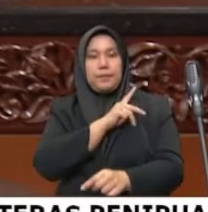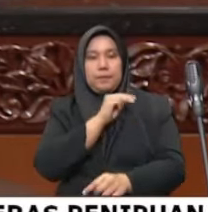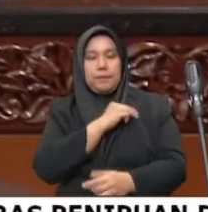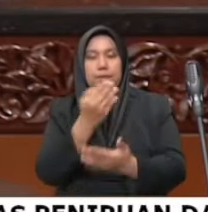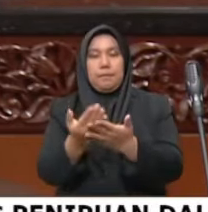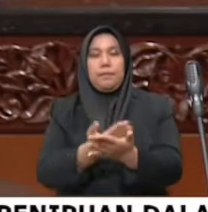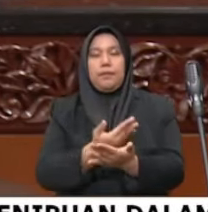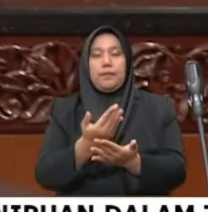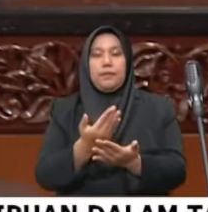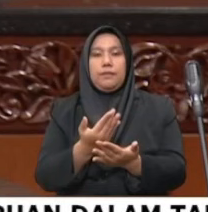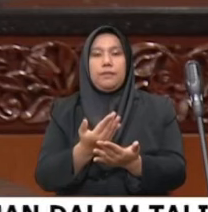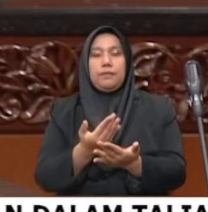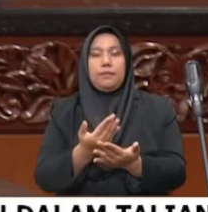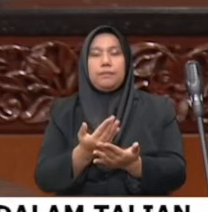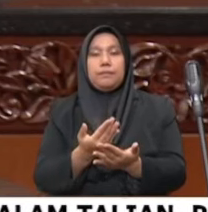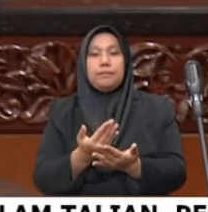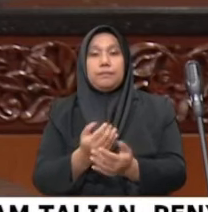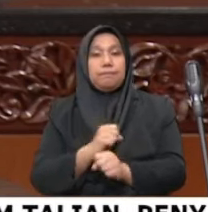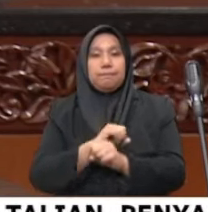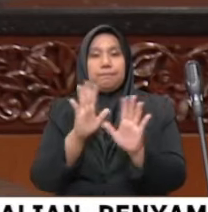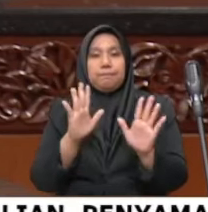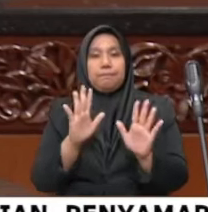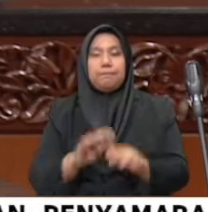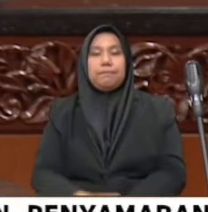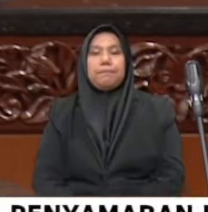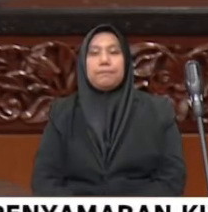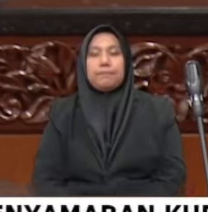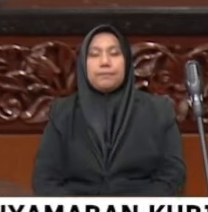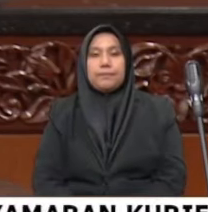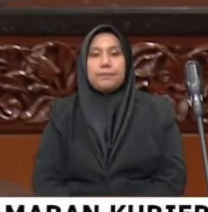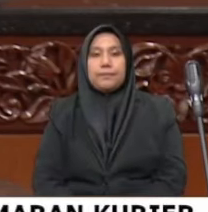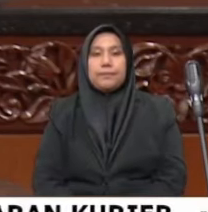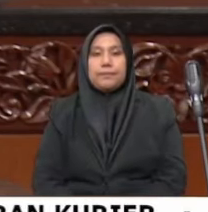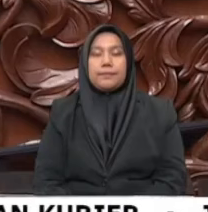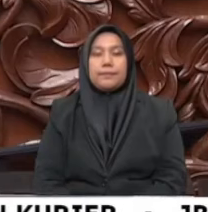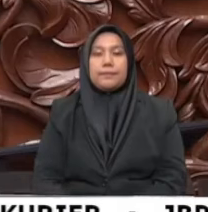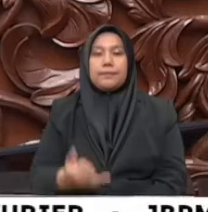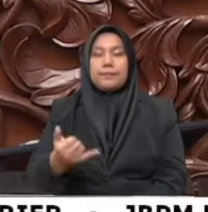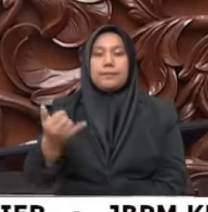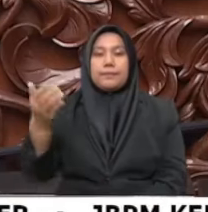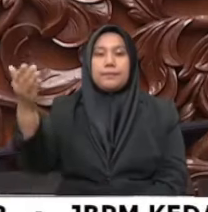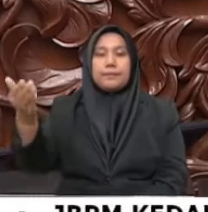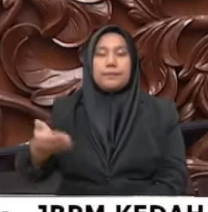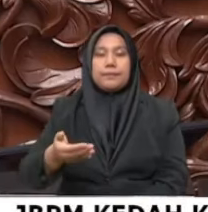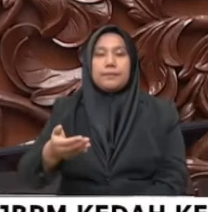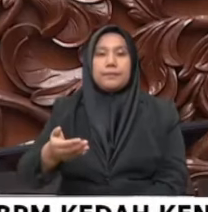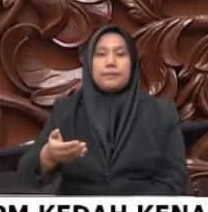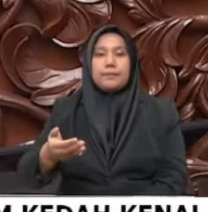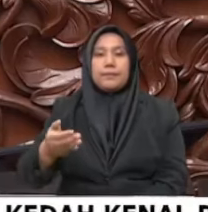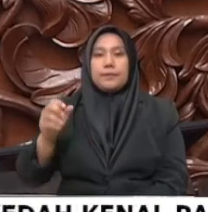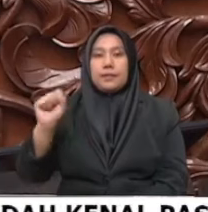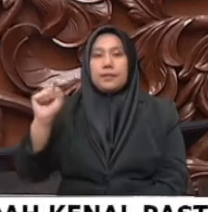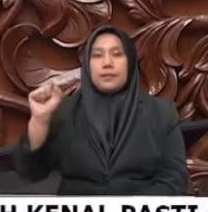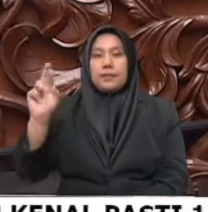baru ini, Yang Berhormat. Saya ingat itu telah jelas. Terima kasih. Sekarang saya jemput Senator Tuan Abun Sui Anyit.